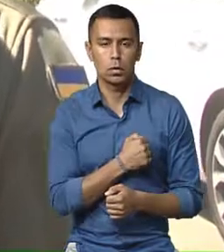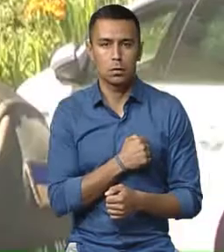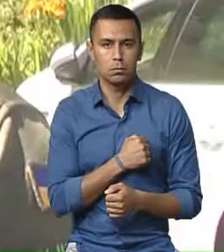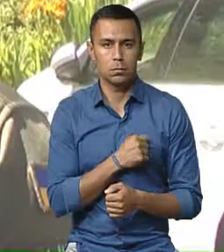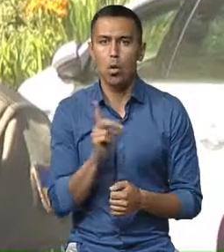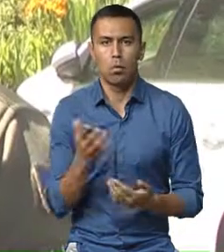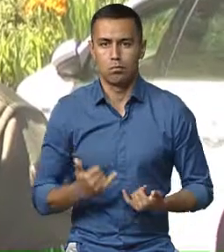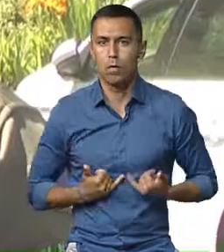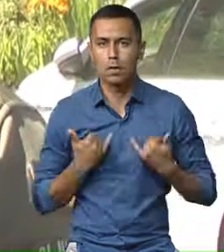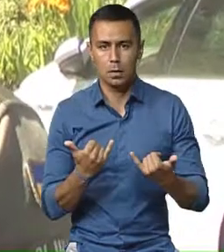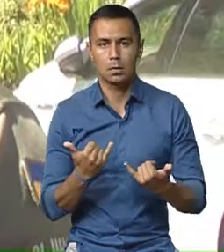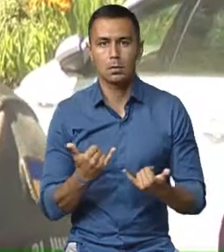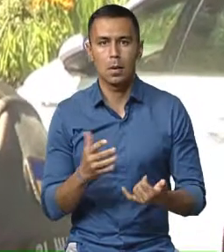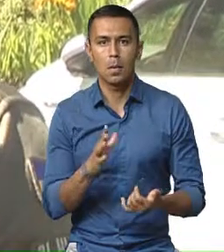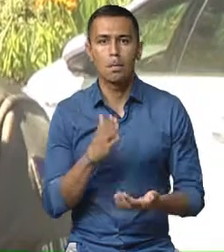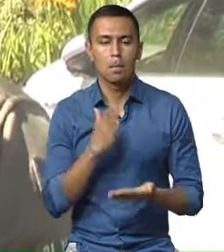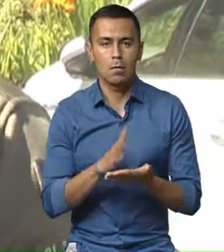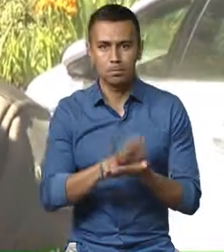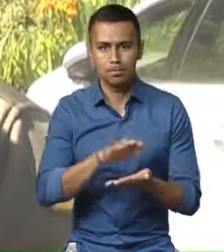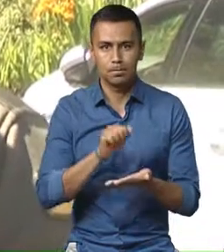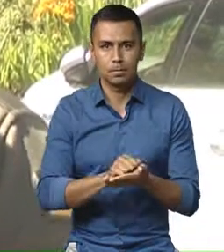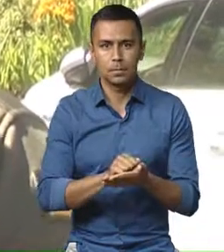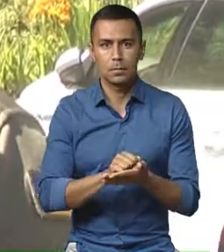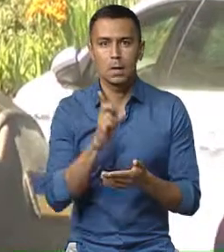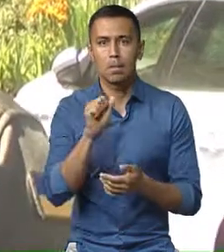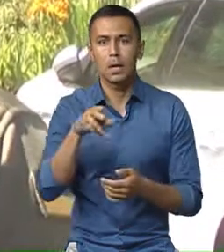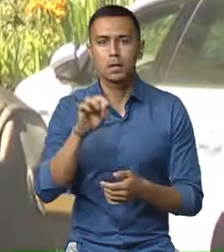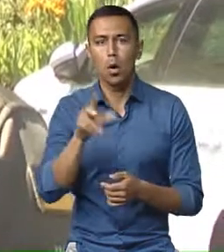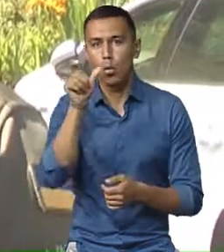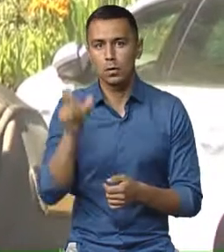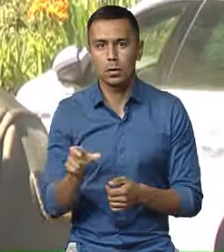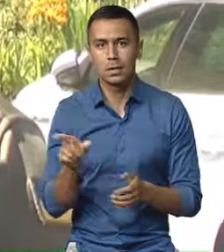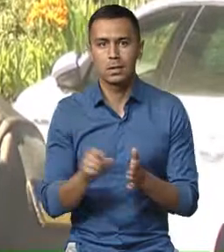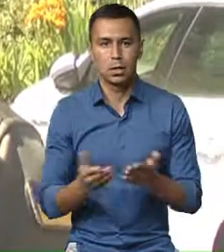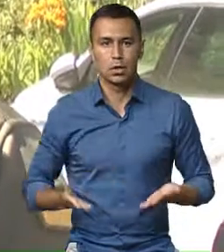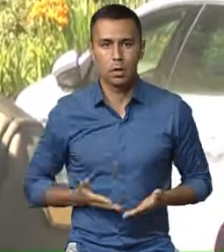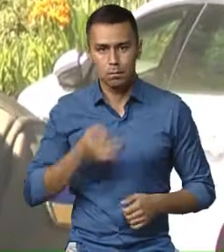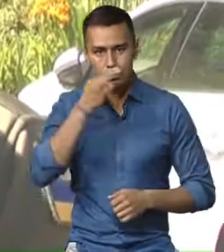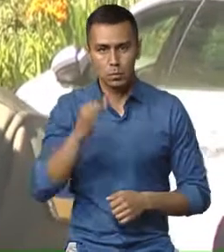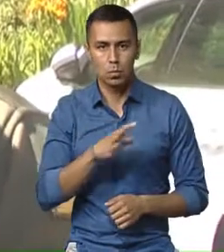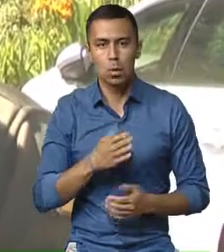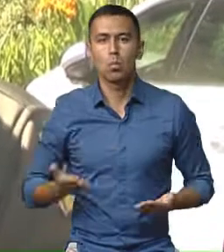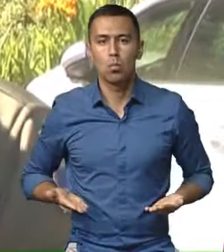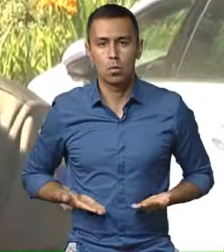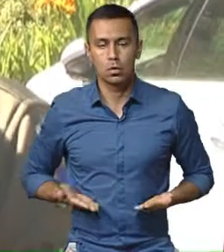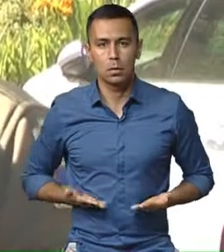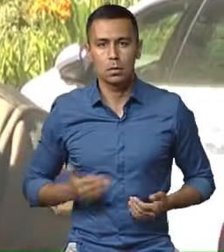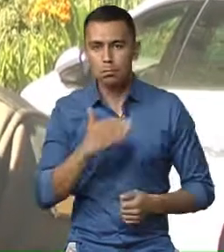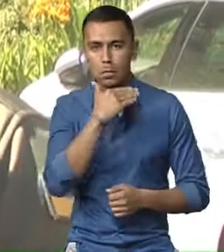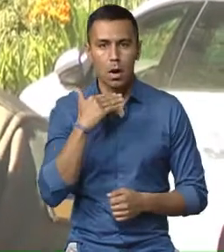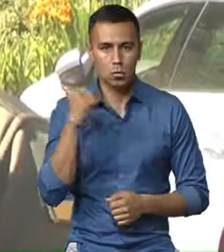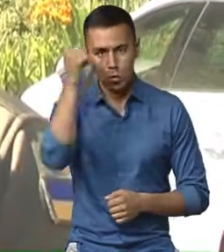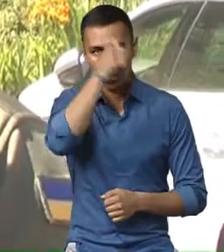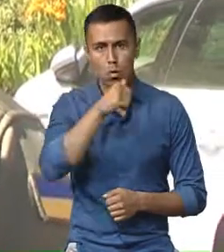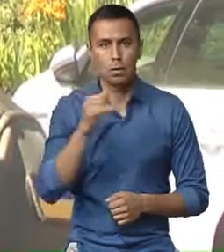букви. Мав позивний своєрідний батя, бо тому що людина з життєвим досвідом прожила немало вже років,